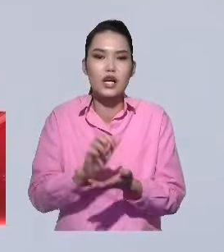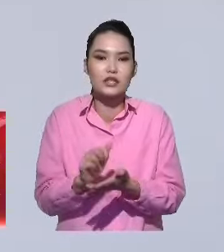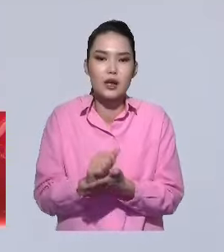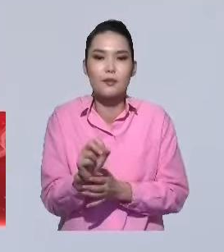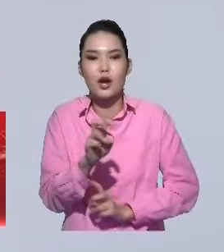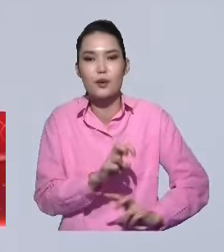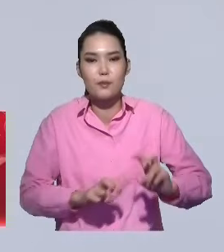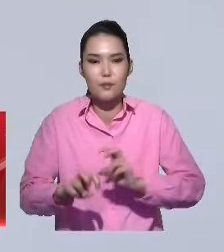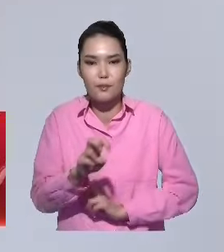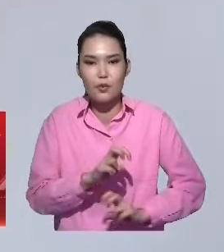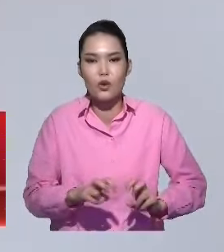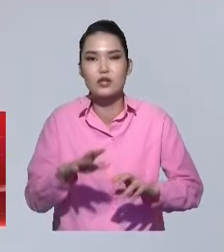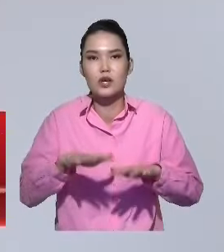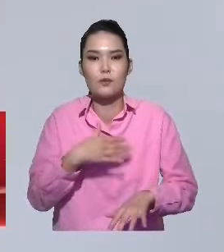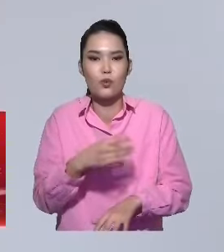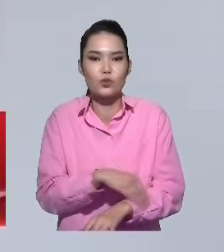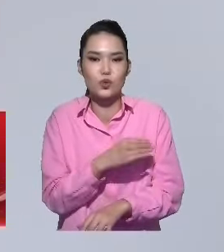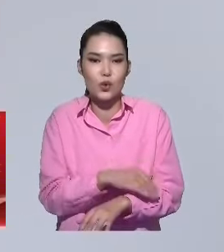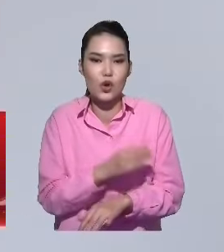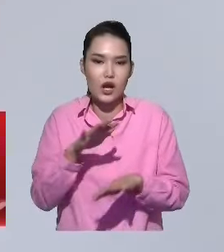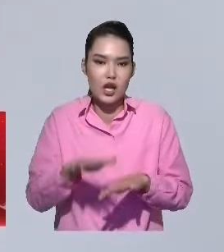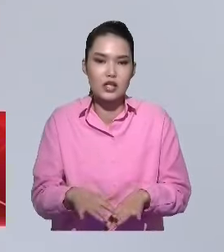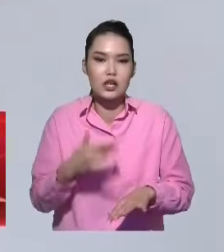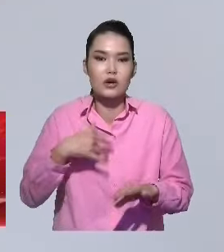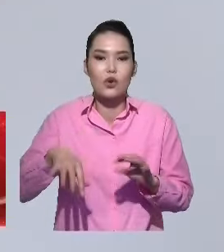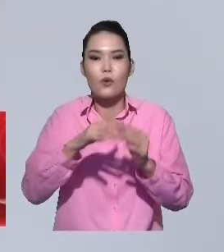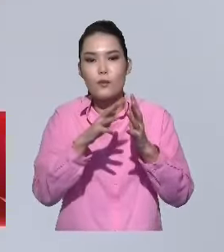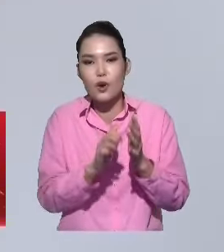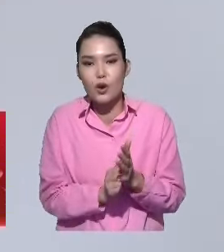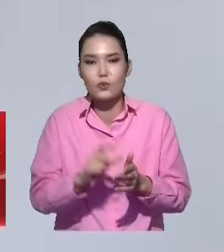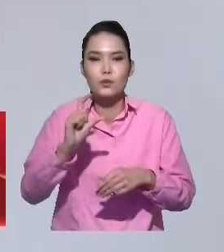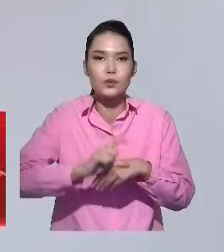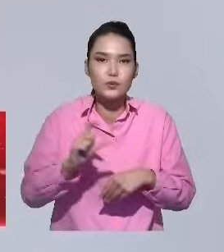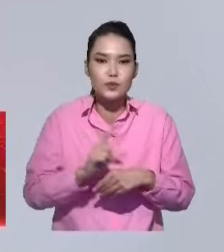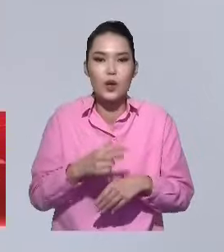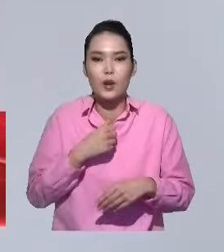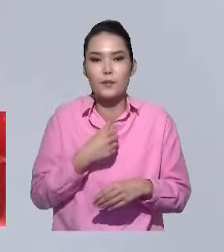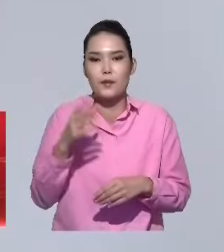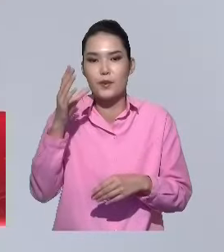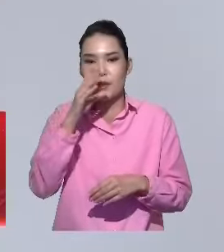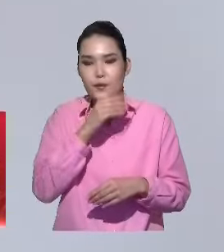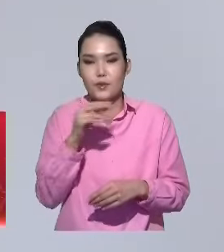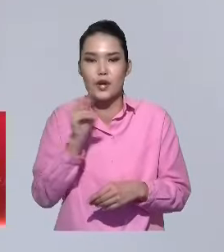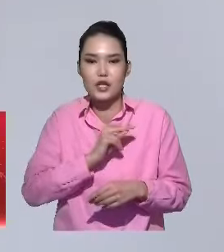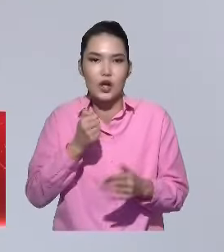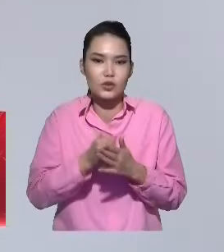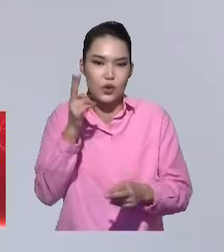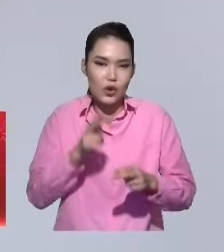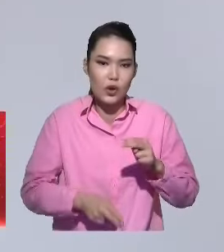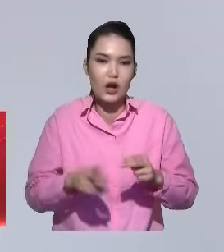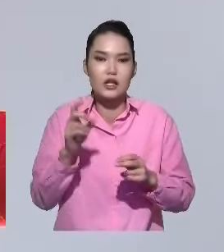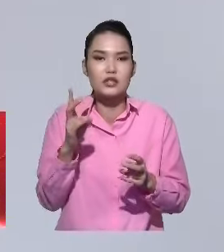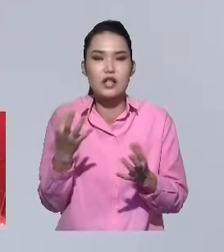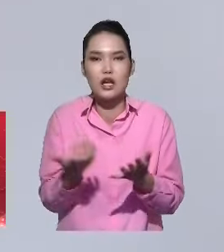поиском моего супруга. Мы ждали человеческое утешение и слова, что они могут вести работу до конца, пока не